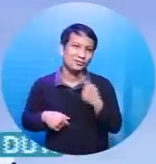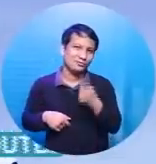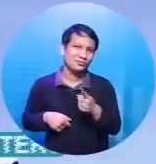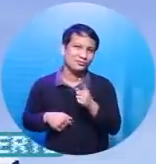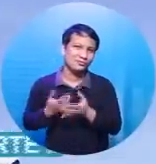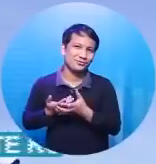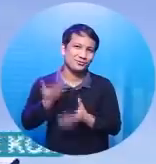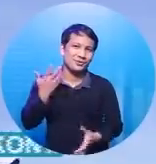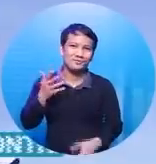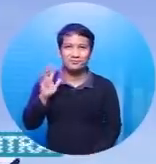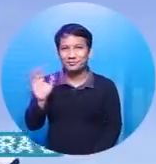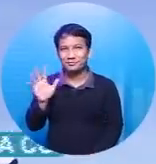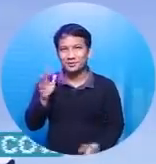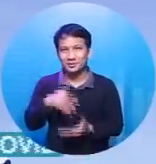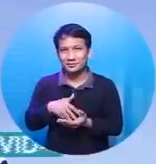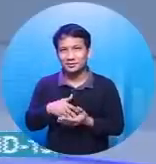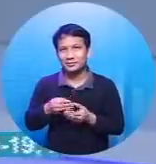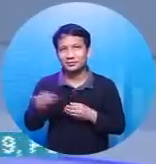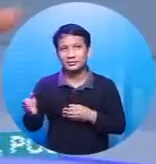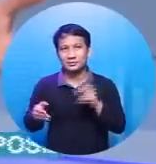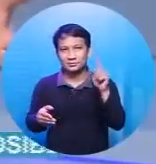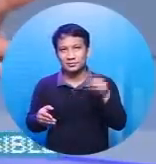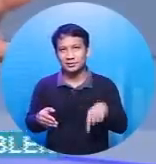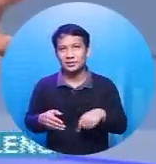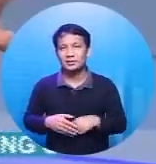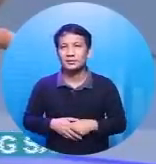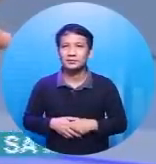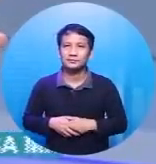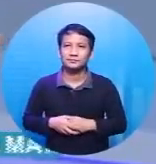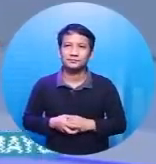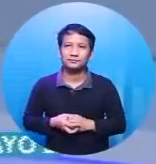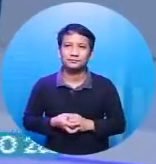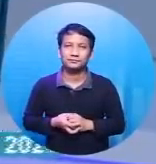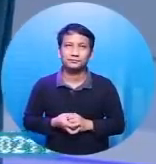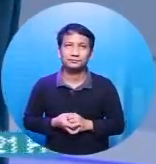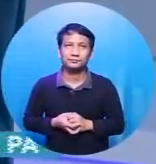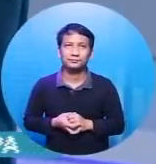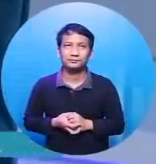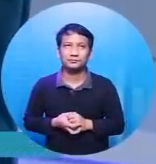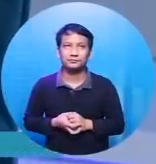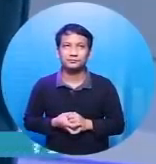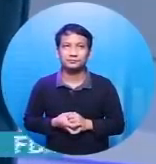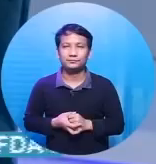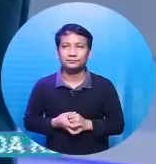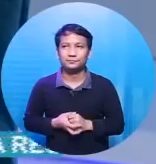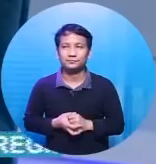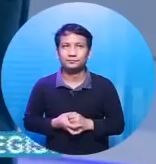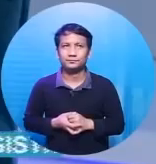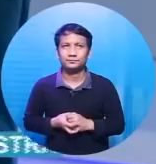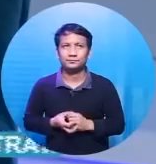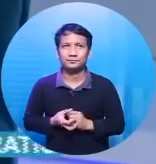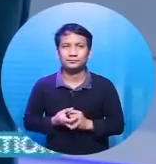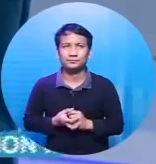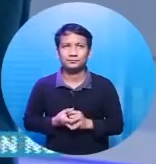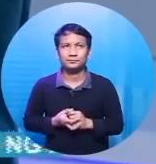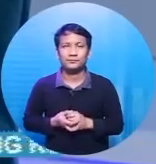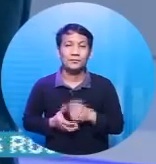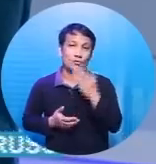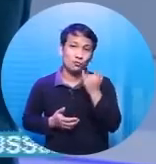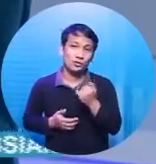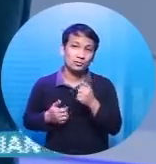namin. 50,000 kada araw. Oh, hindi ba mayaman yan? Ha? Mayaman kami. Ha? Dahil